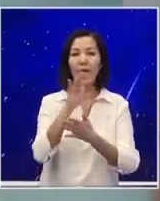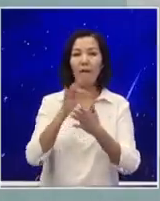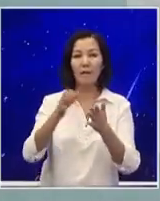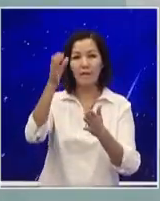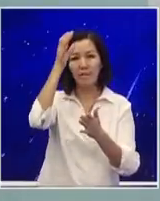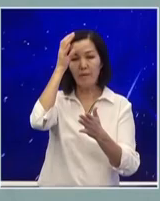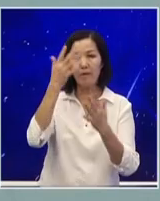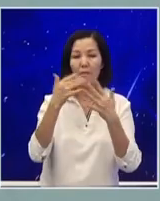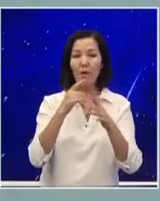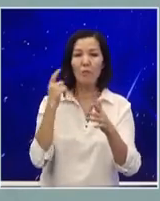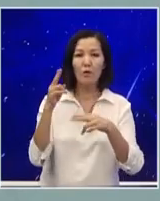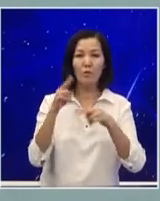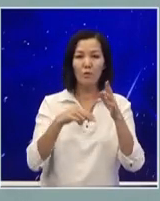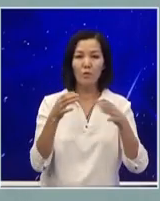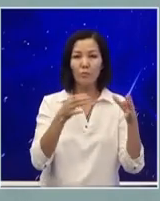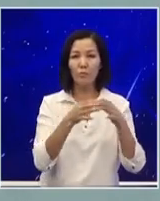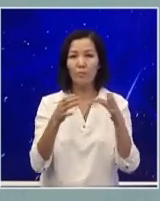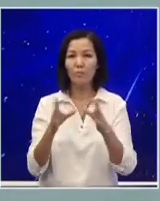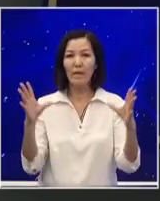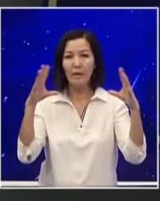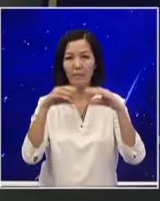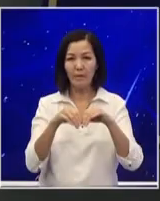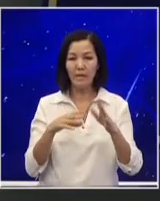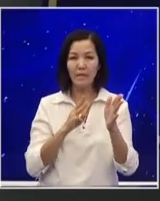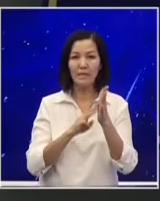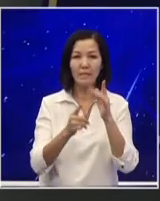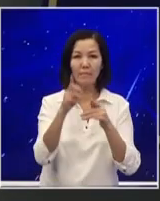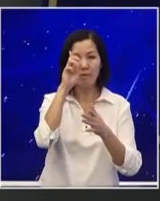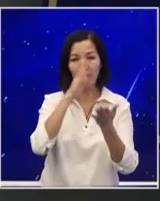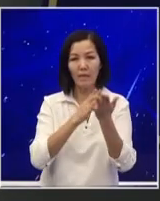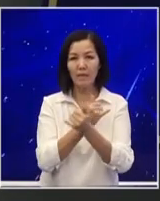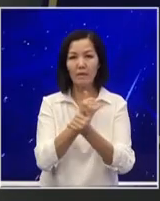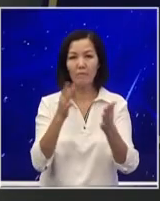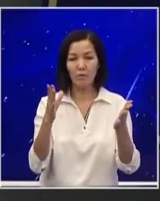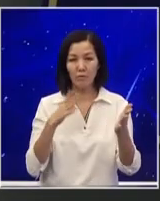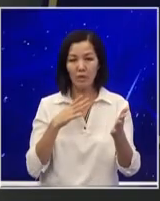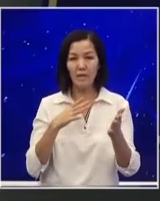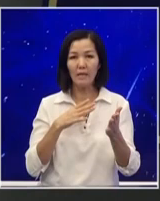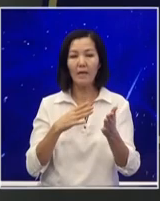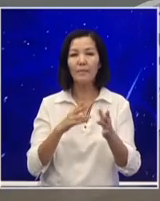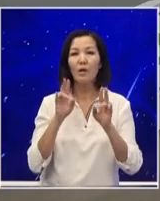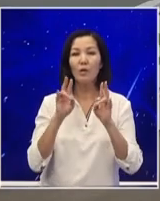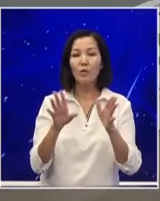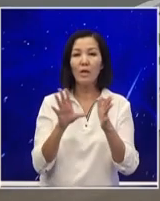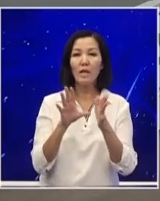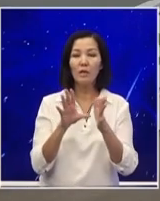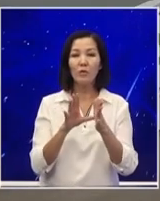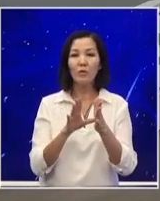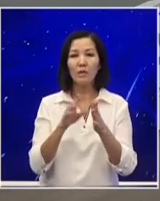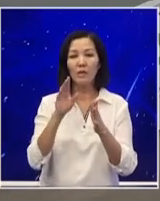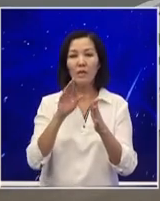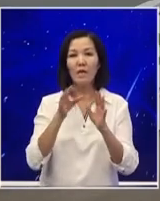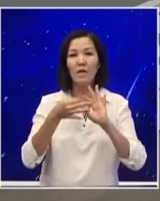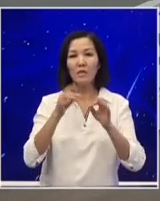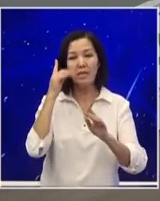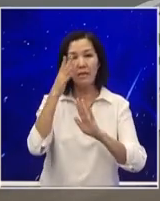ауыл шаруашылық, құрылыс сынды бөлімдер осында шоғырланған. 81 мемлекеттік қызмет түрі көрсетіледі. Ал электронды үкіметті жетік меңгергендер